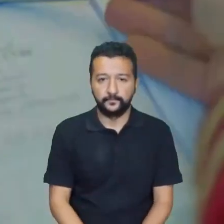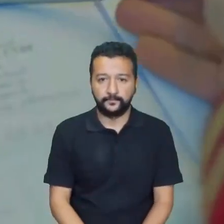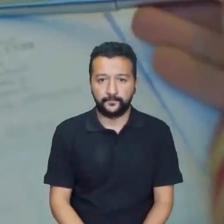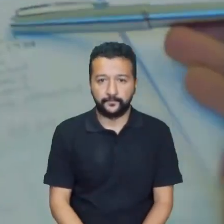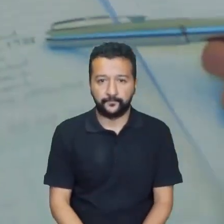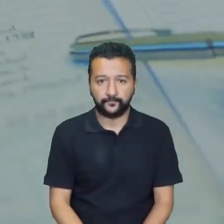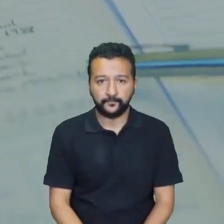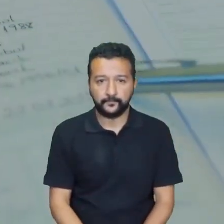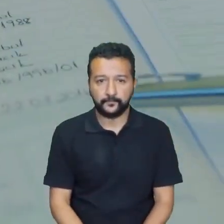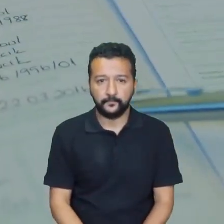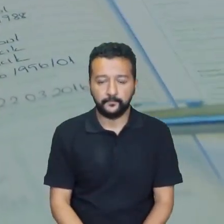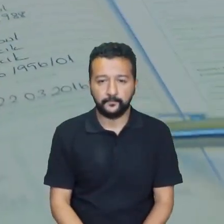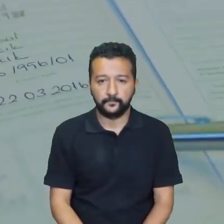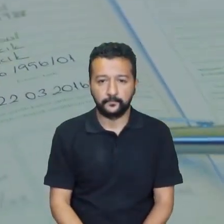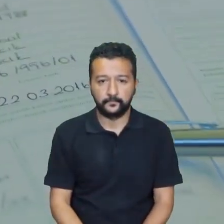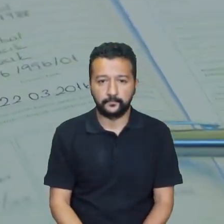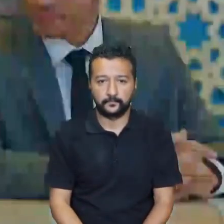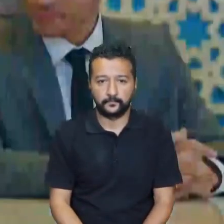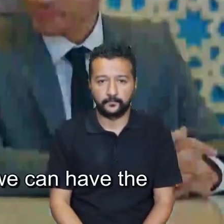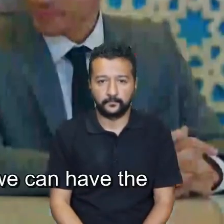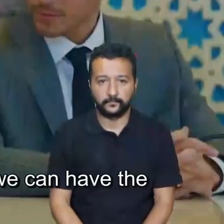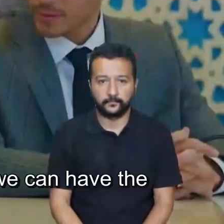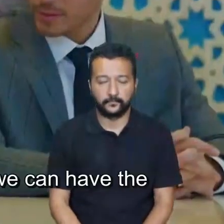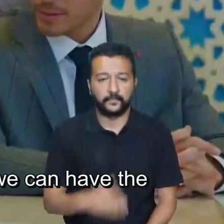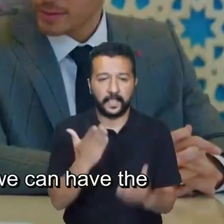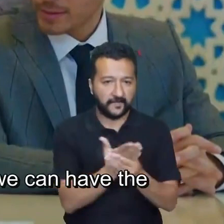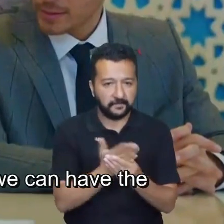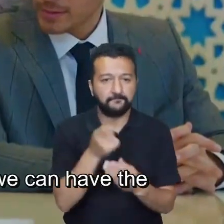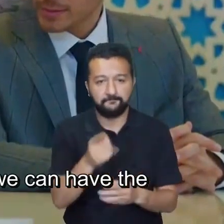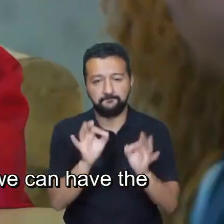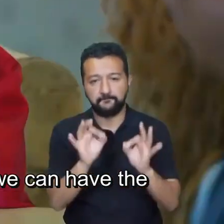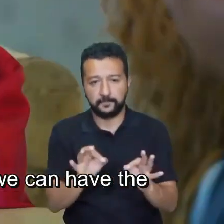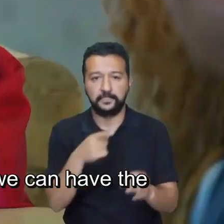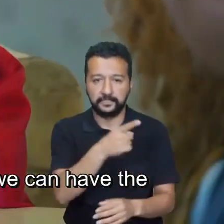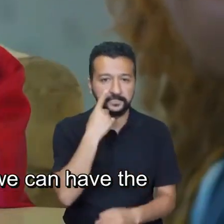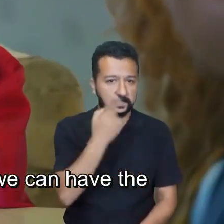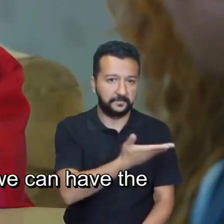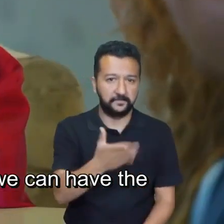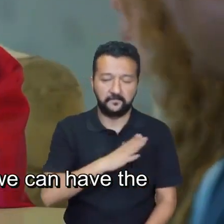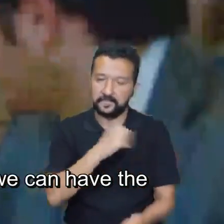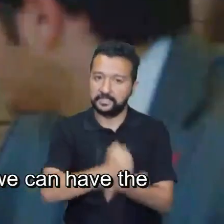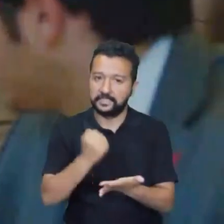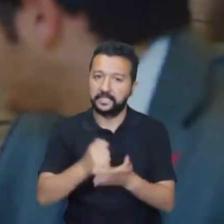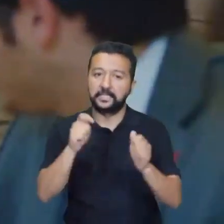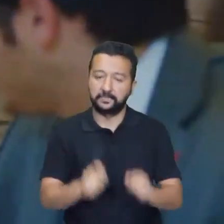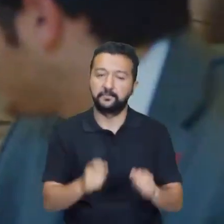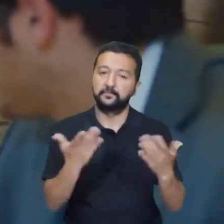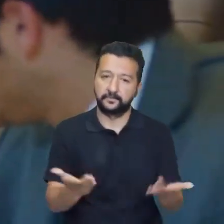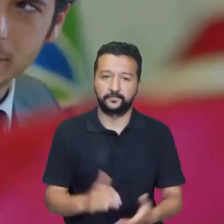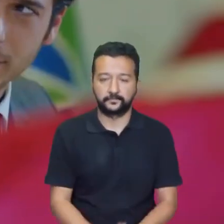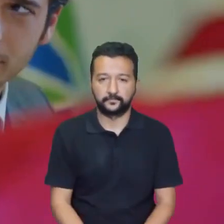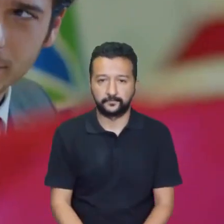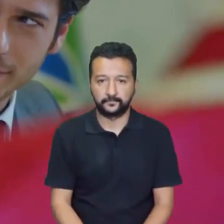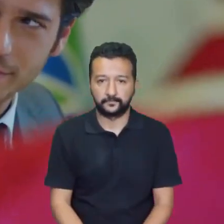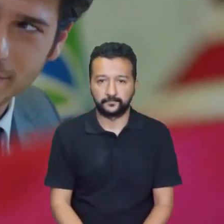yaşlı. Kalem, Itır ve Tarık'ın resimlerinin olduğu evlenme kütüğü sayfasında geziniyor. Şahitler de buradayız. Seni kağıtlayabiliriz. Itır